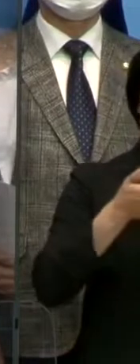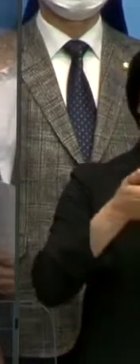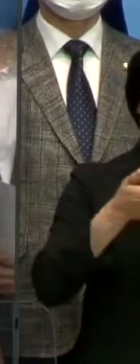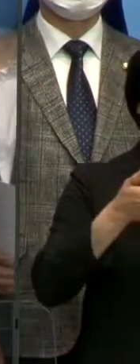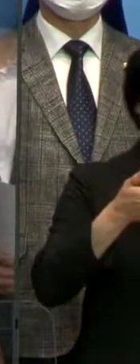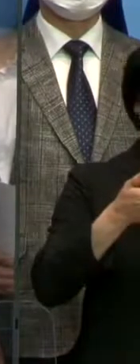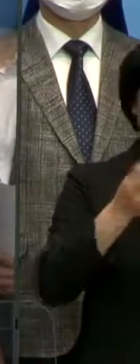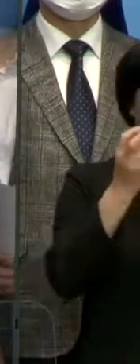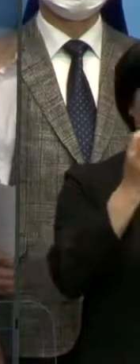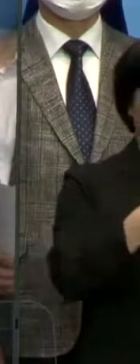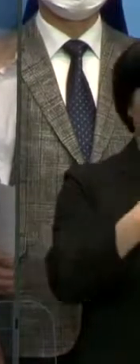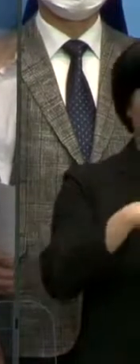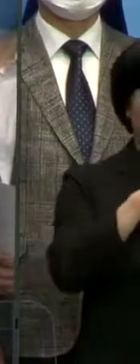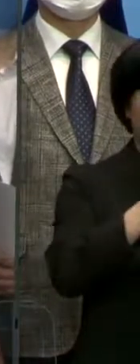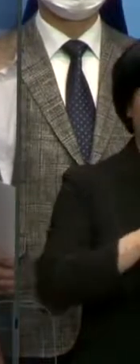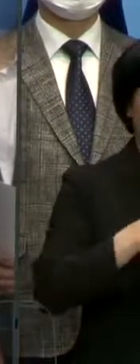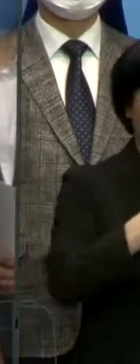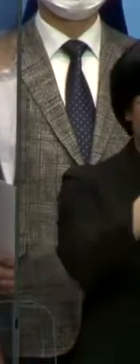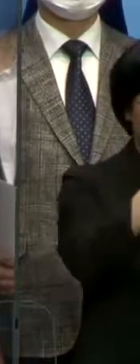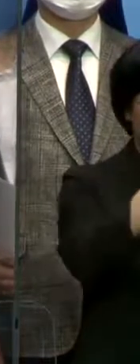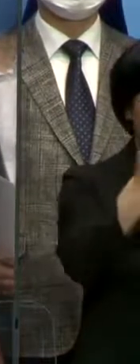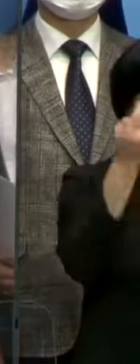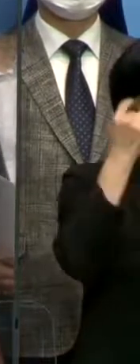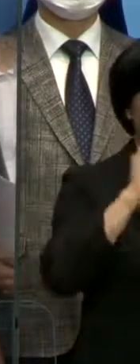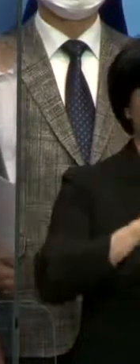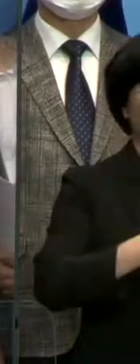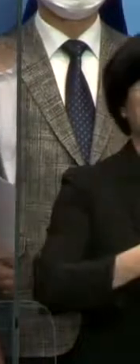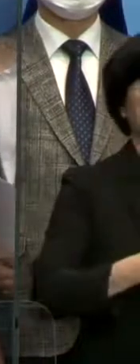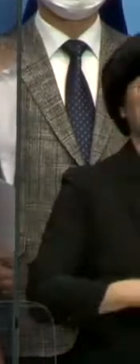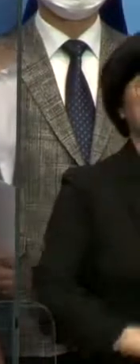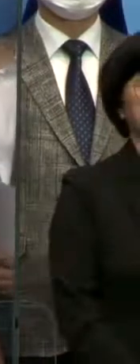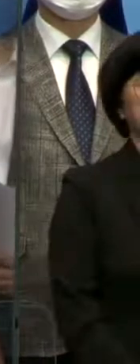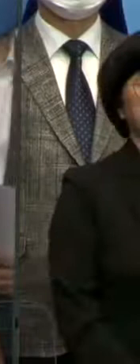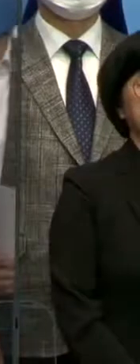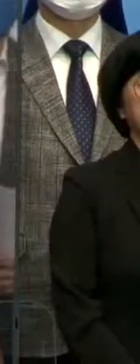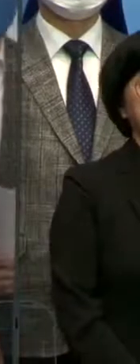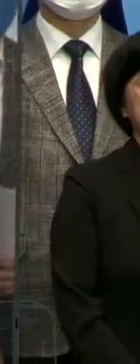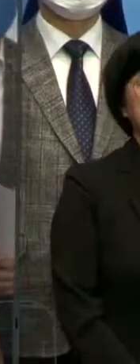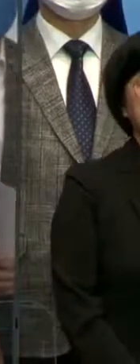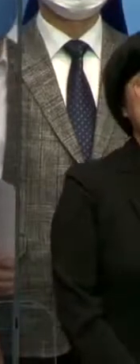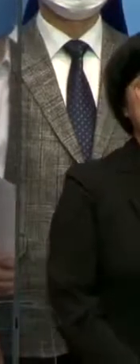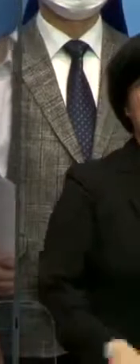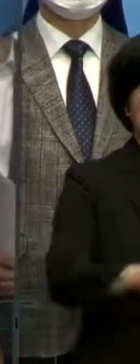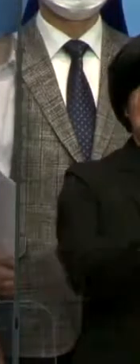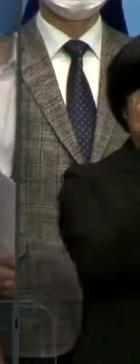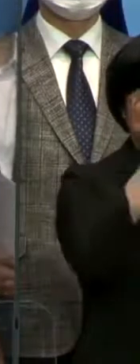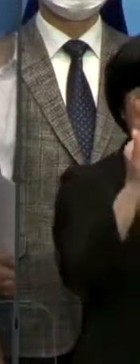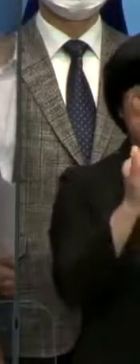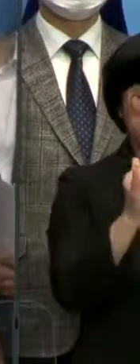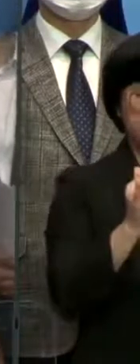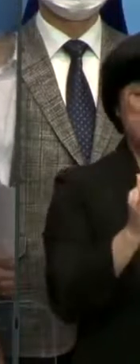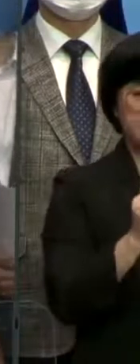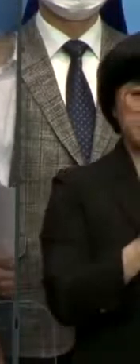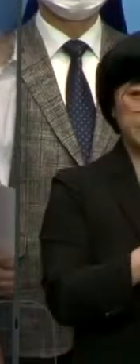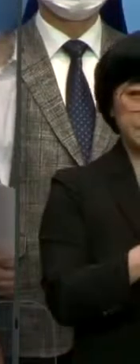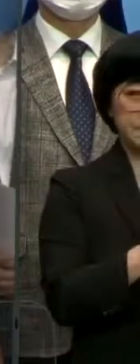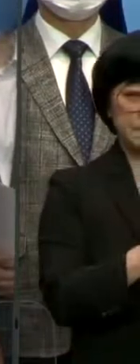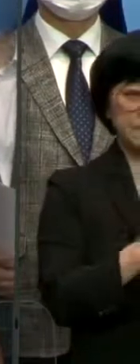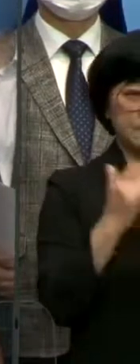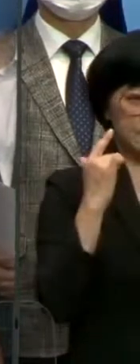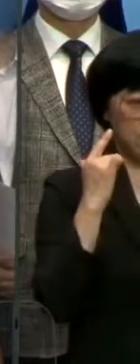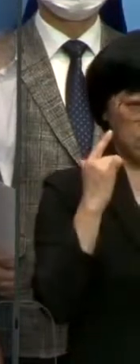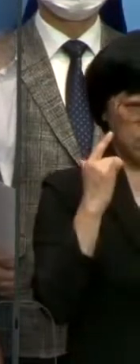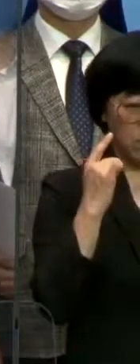이 법안의 통과에 대한 의지를 밝히셨습니다. 우리 사회는